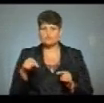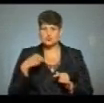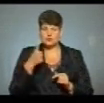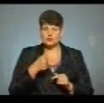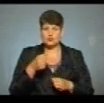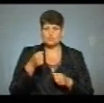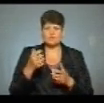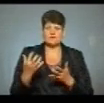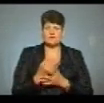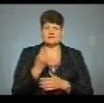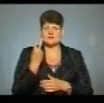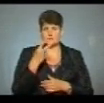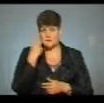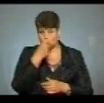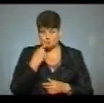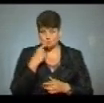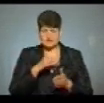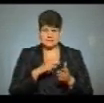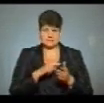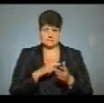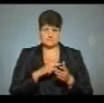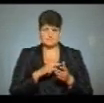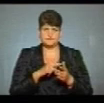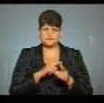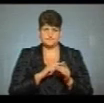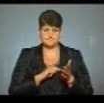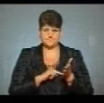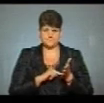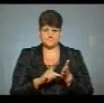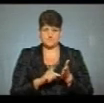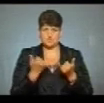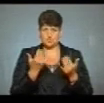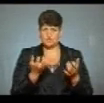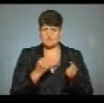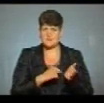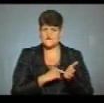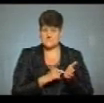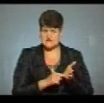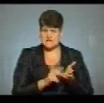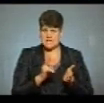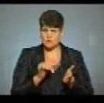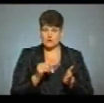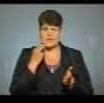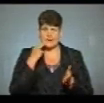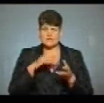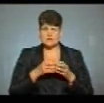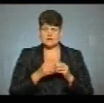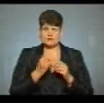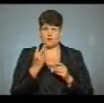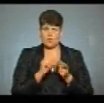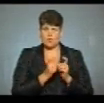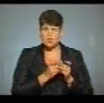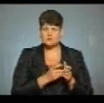кубку він виборов дві особисті відзнаки. Я сьогодні отримав відзнаку за кращий результат у двоборстві